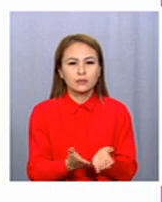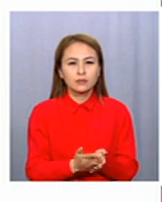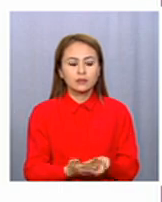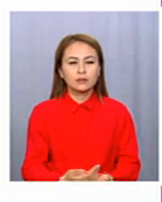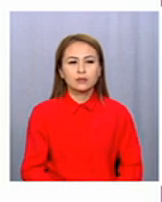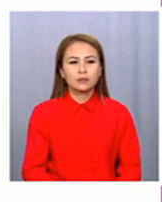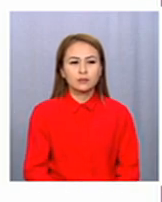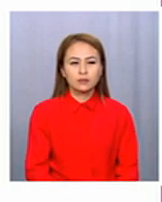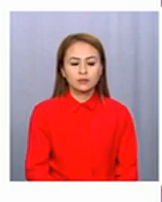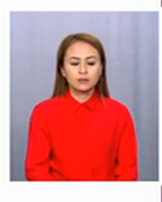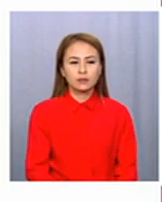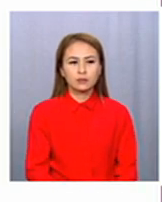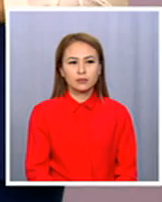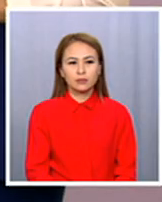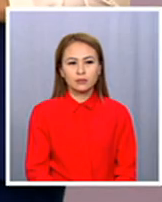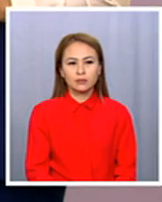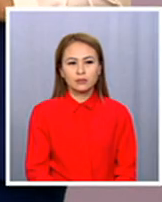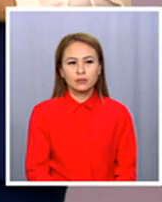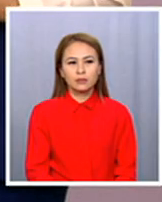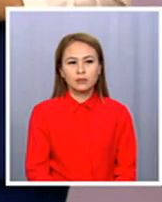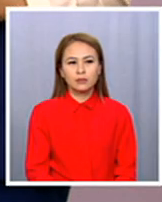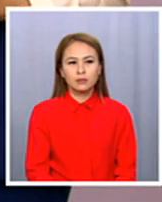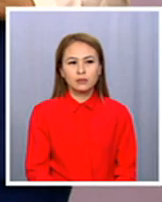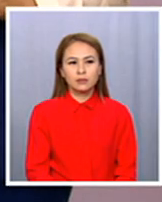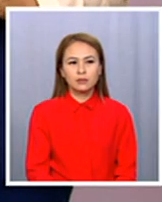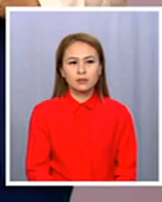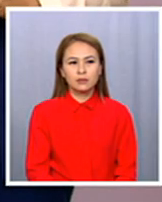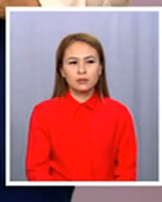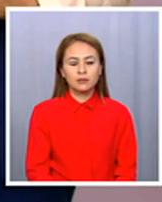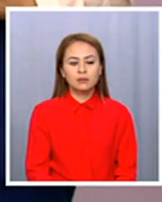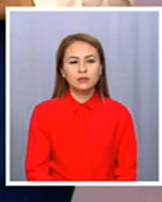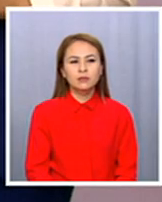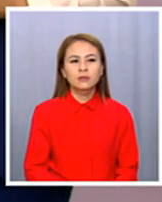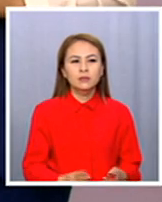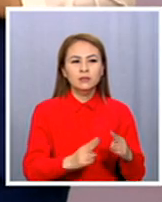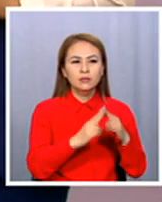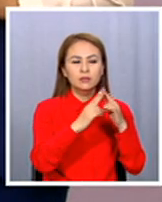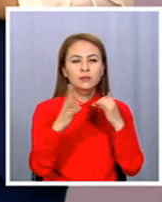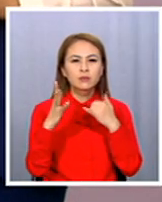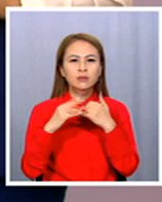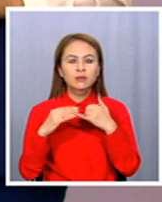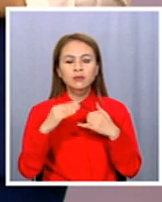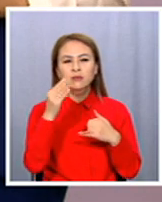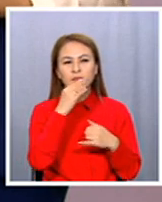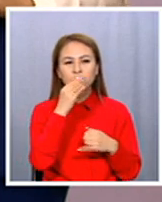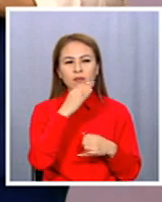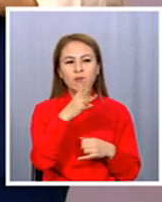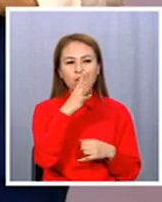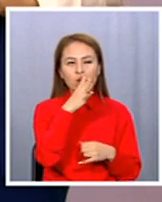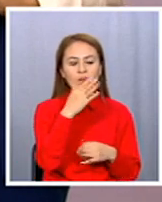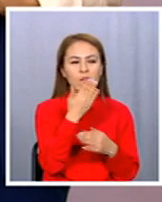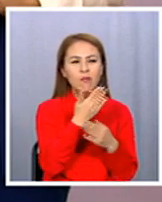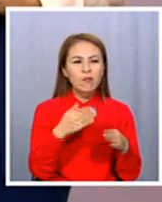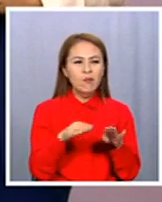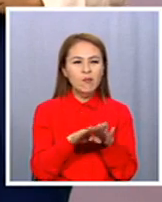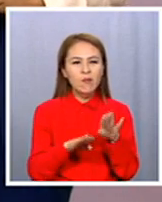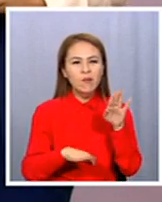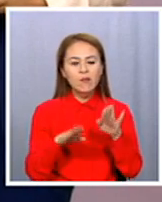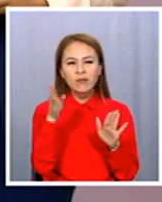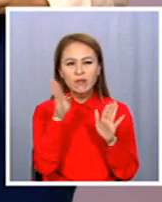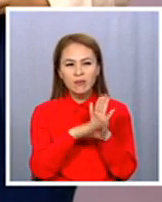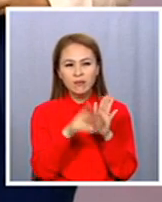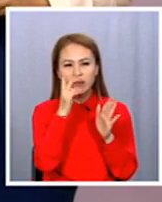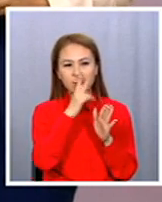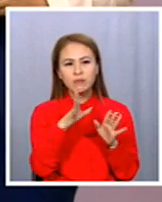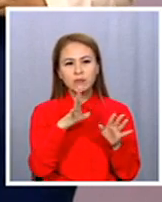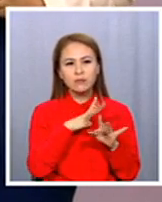екен. Мінекей, балалар, біз ғарыш пен жердегі тағамдарды, уақытты және ондағы салмақсыздық туралы